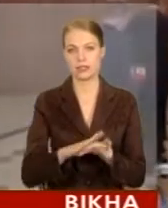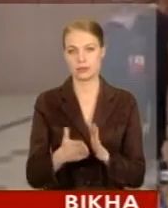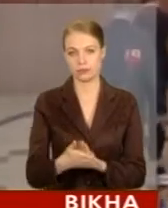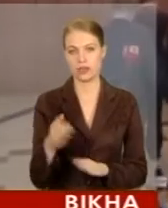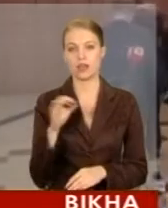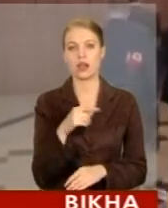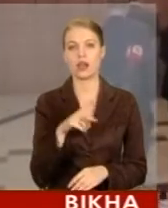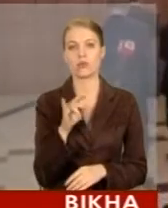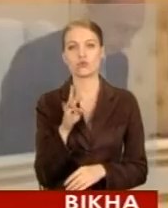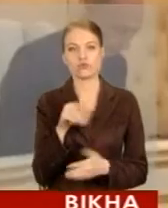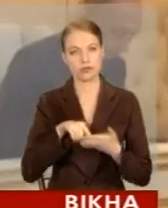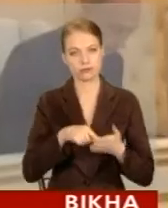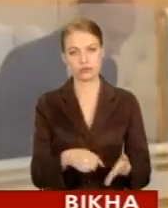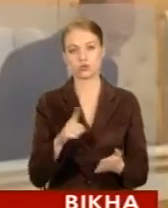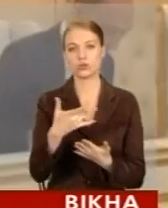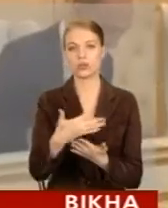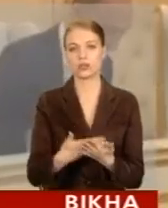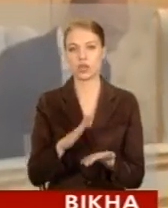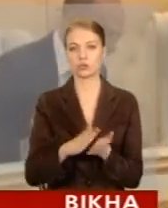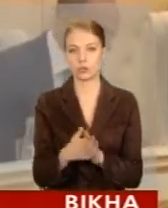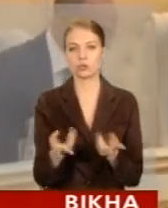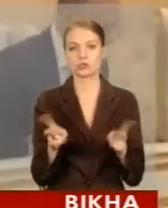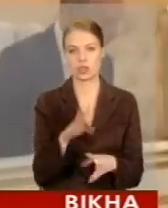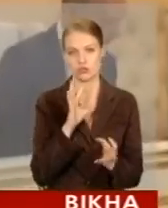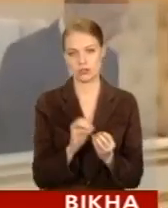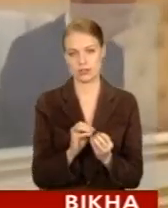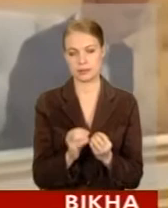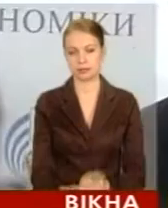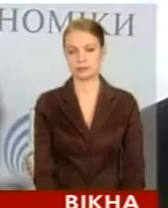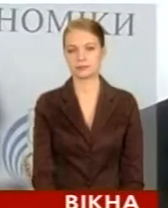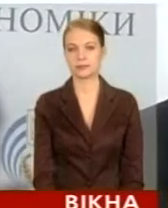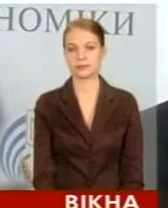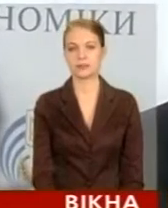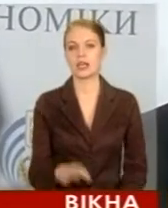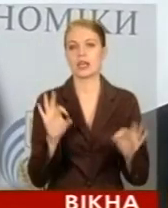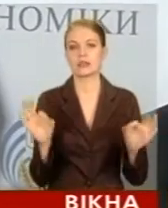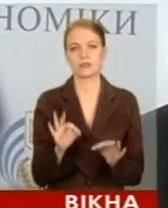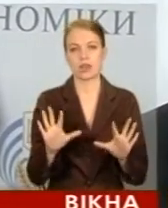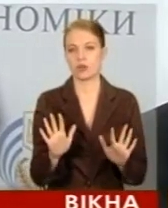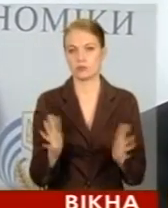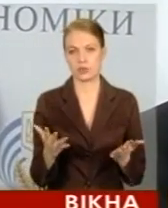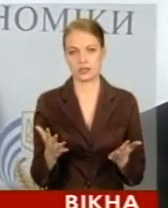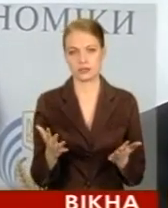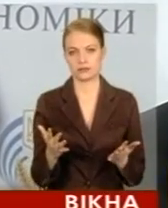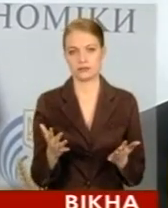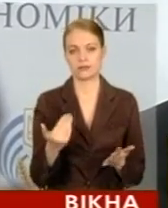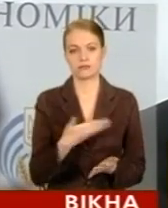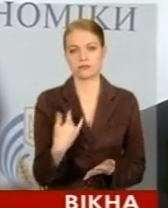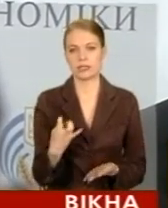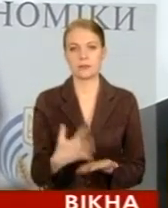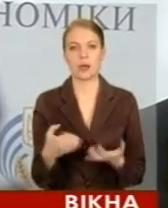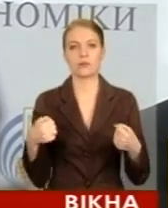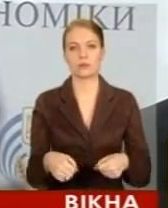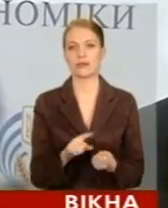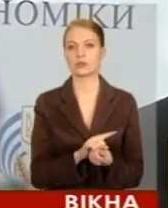меморандум. Леонід Кучма наполягає, текст угоди залишиться незмінним. Ні в якому разі ми не маємо